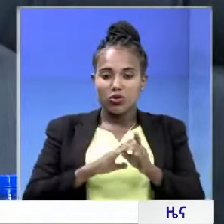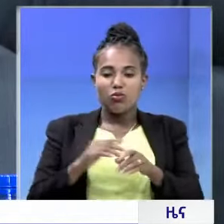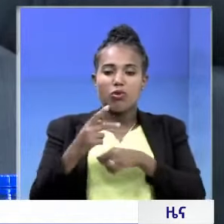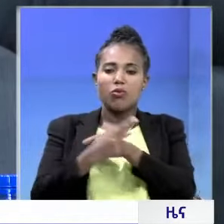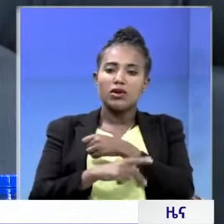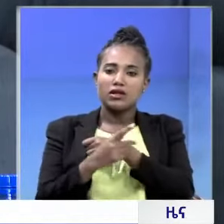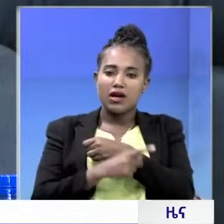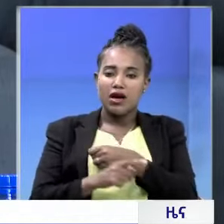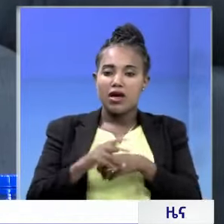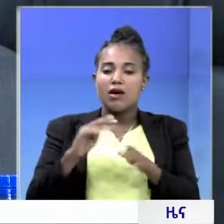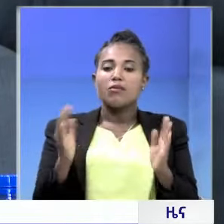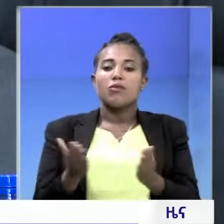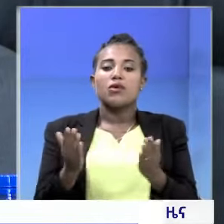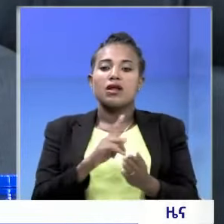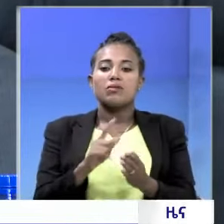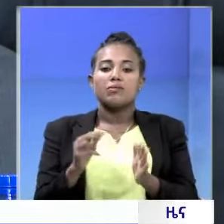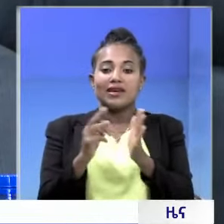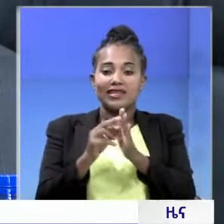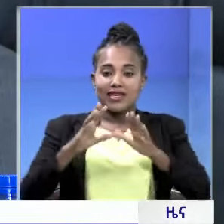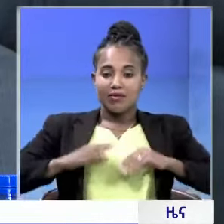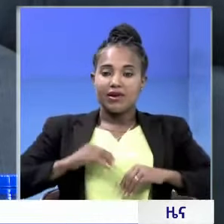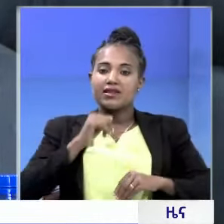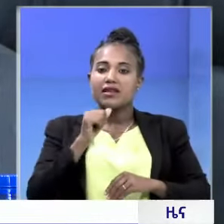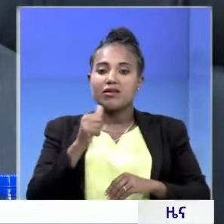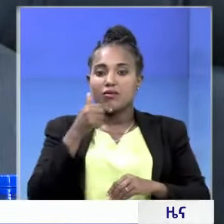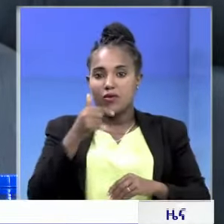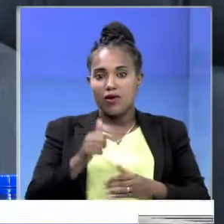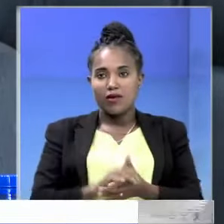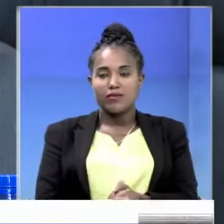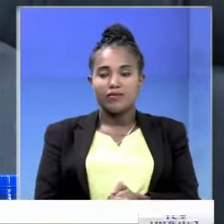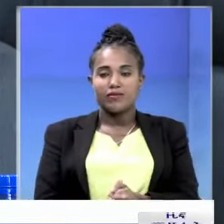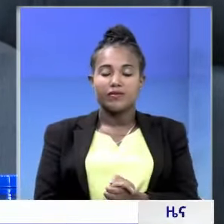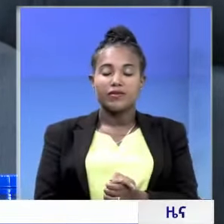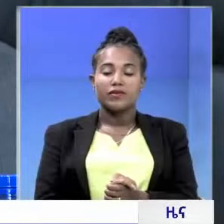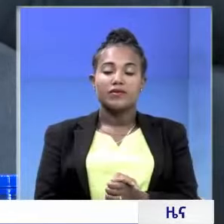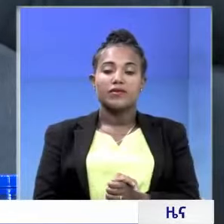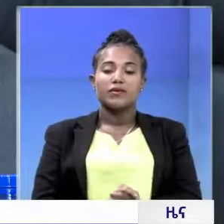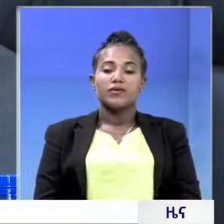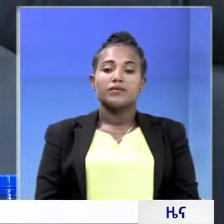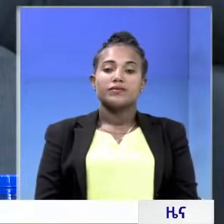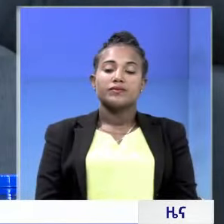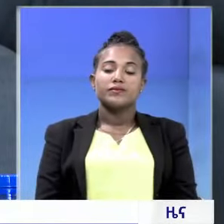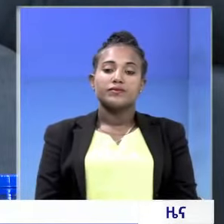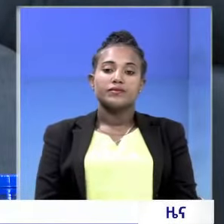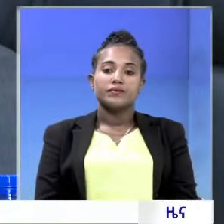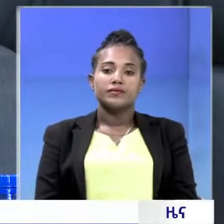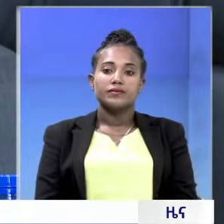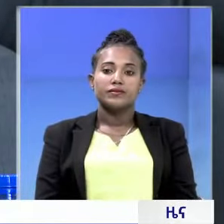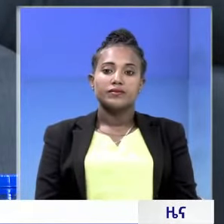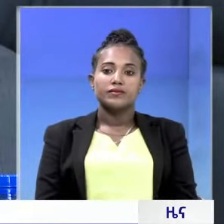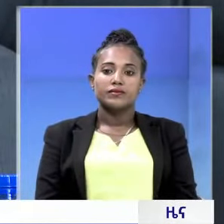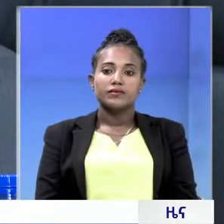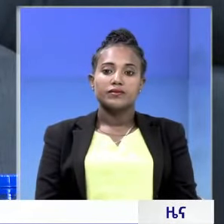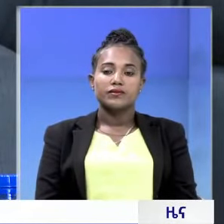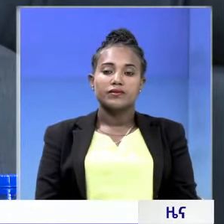በፖለቲካ በሞራልም ሆነ በህግ ተቀባይነት የለውም ብለዋል። Currently the access